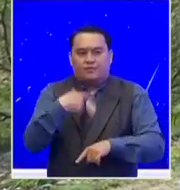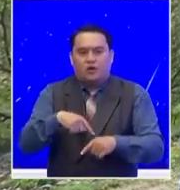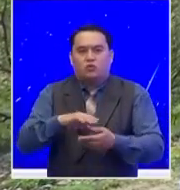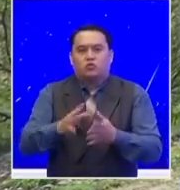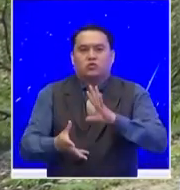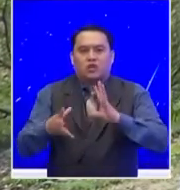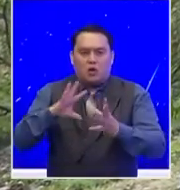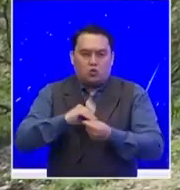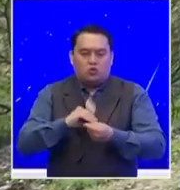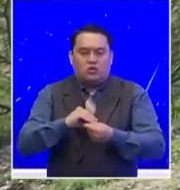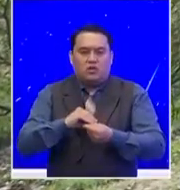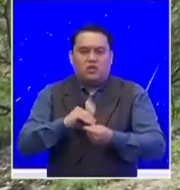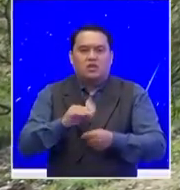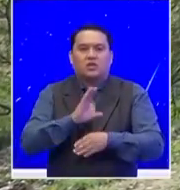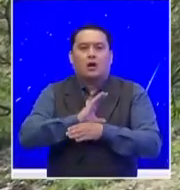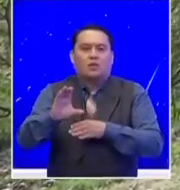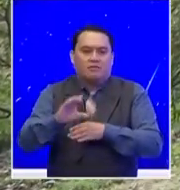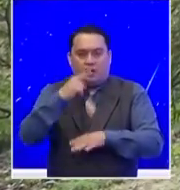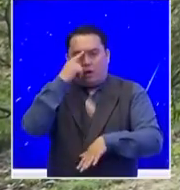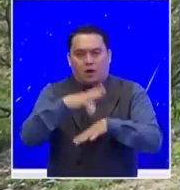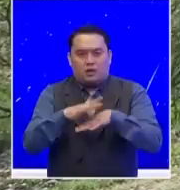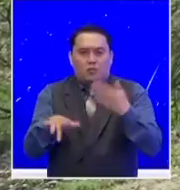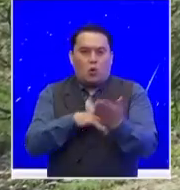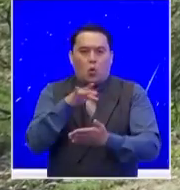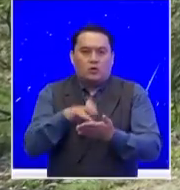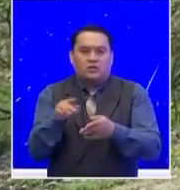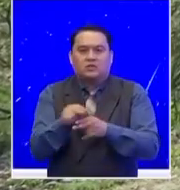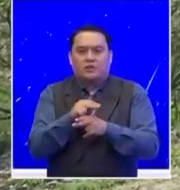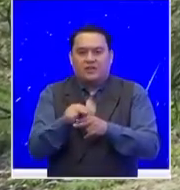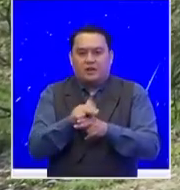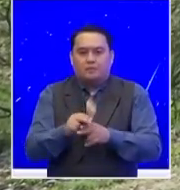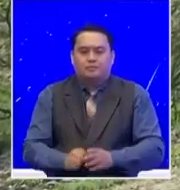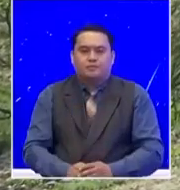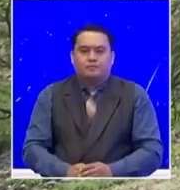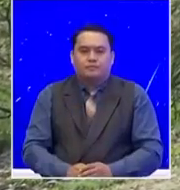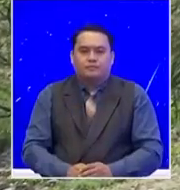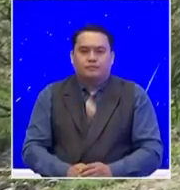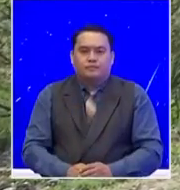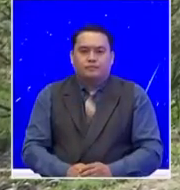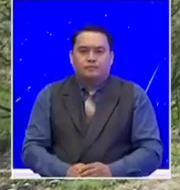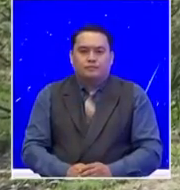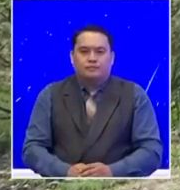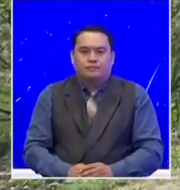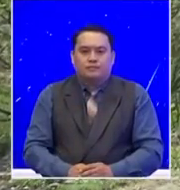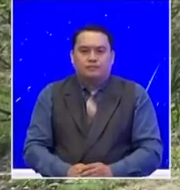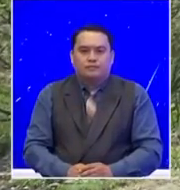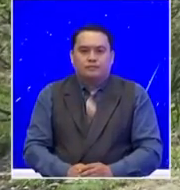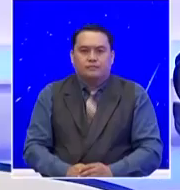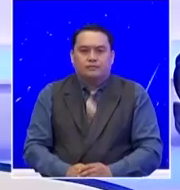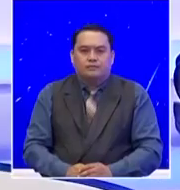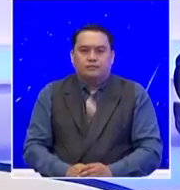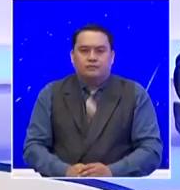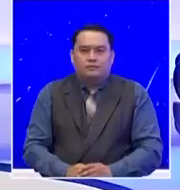заключение, свои выводы и направим в акимат города на исправление всех вот этих участков проблемных наших.